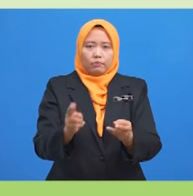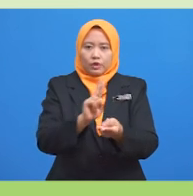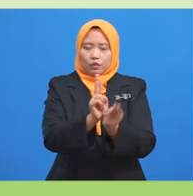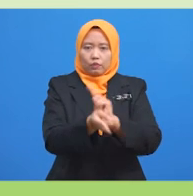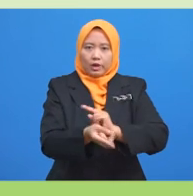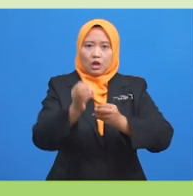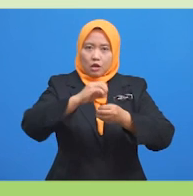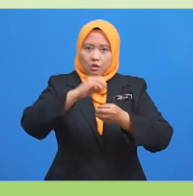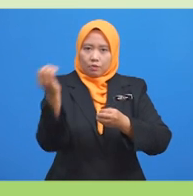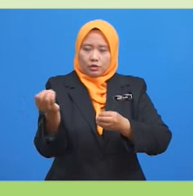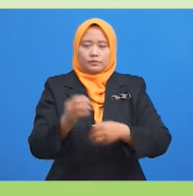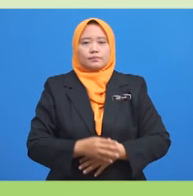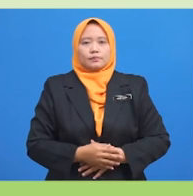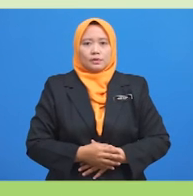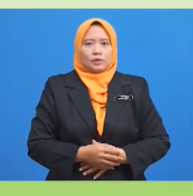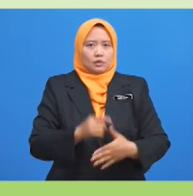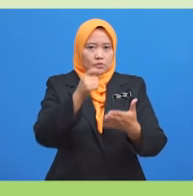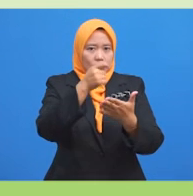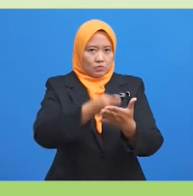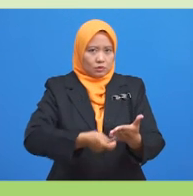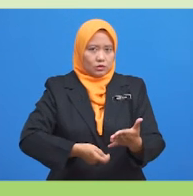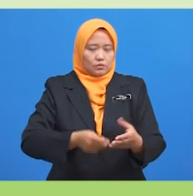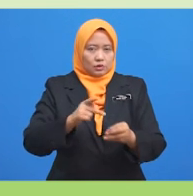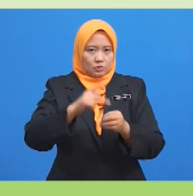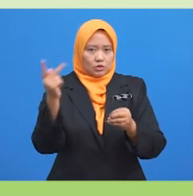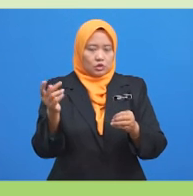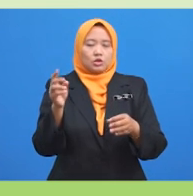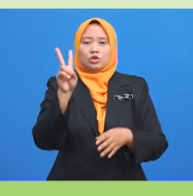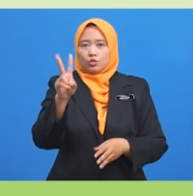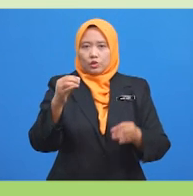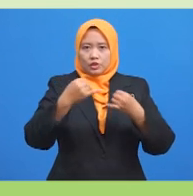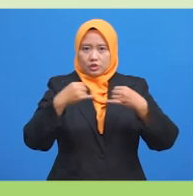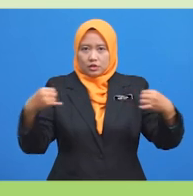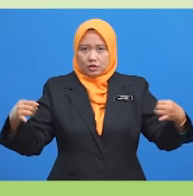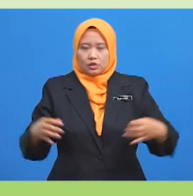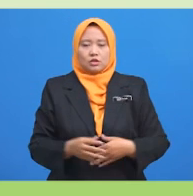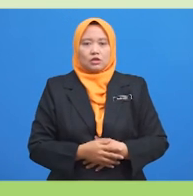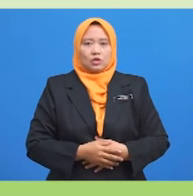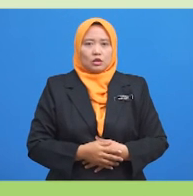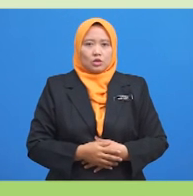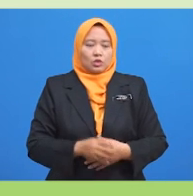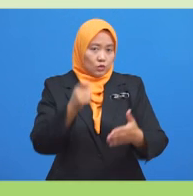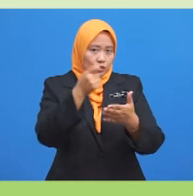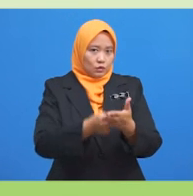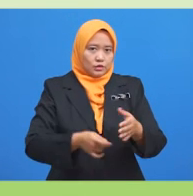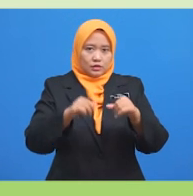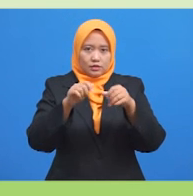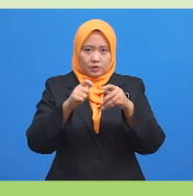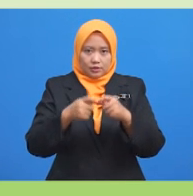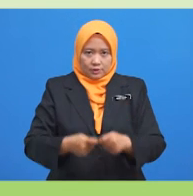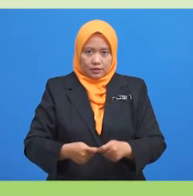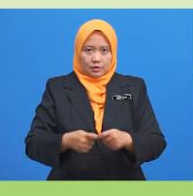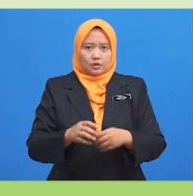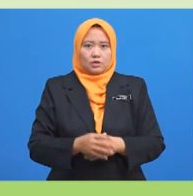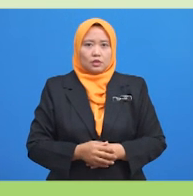Kos pengeluaran terdiri dari dua jenis, iaitu kos tetap dan kos berubah. Kos